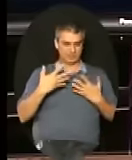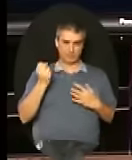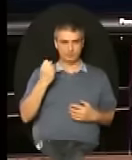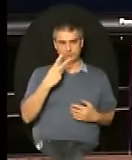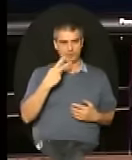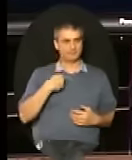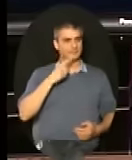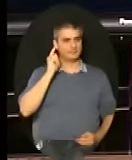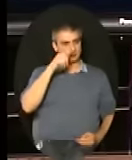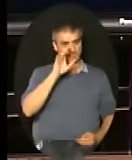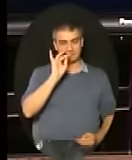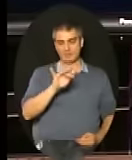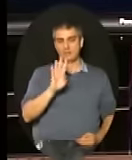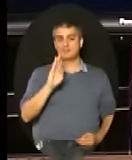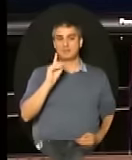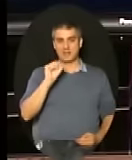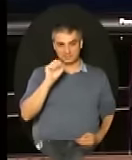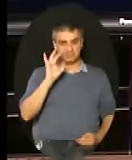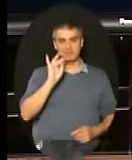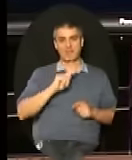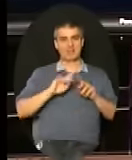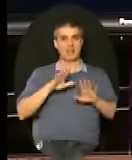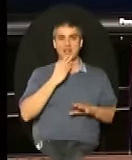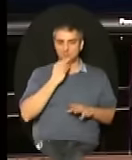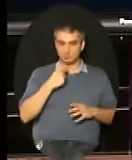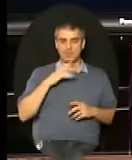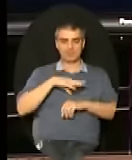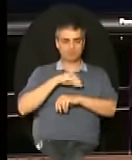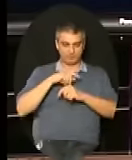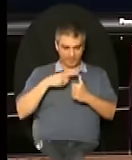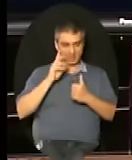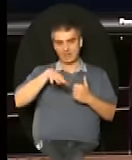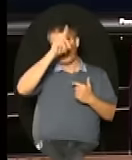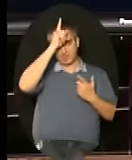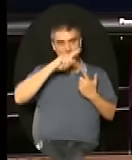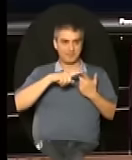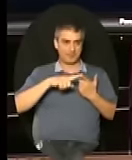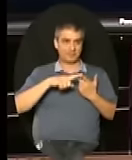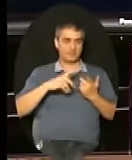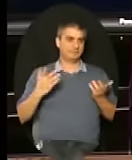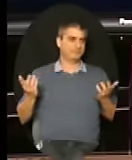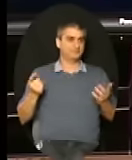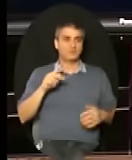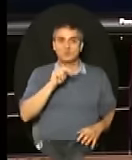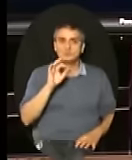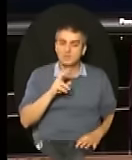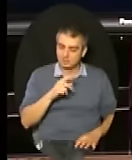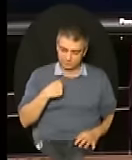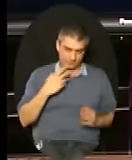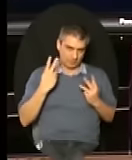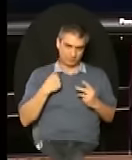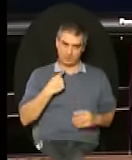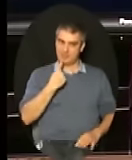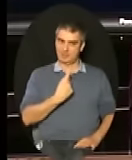שבועיים, גם נגד ה-BDS, גם נגד אנטישמיות, אני גם בשוודיה, גם בגרמניה, אבל העניין שלי חשוב לומר